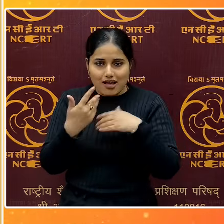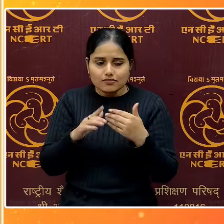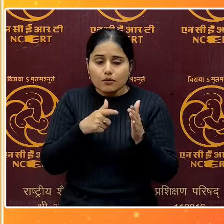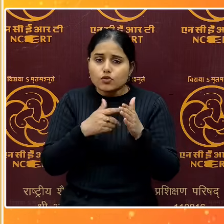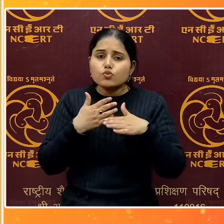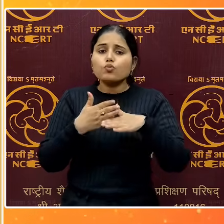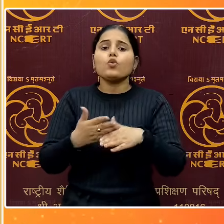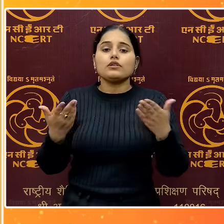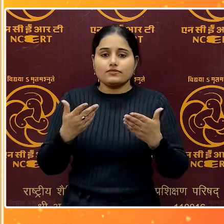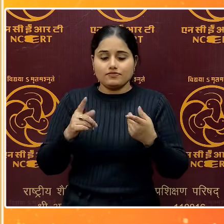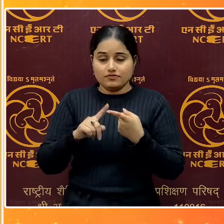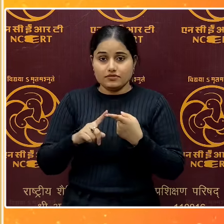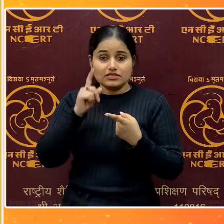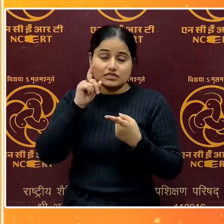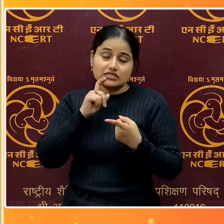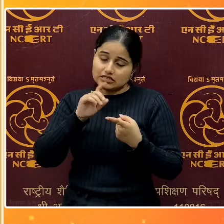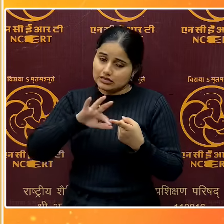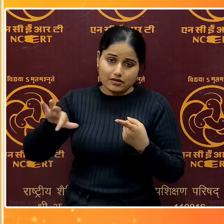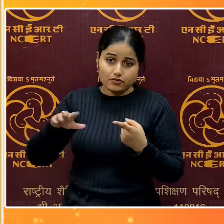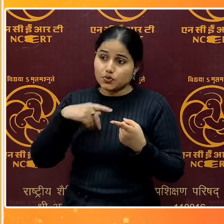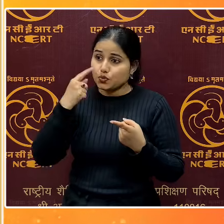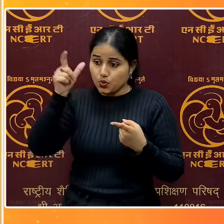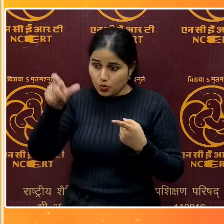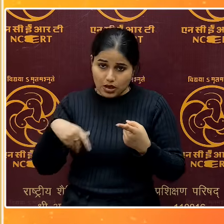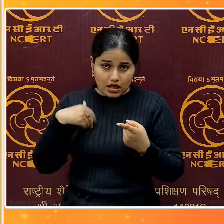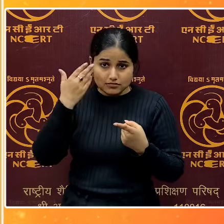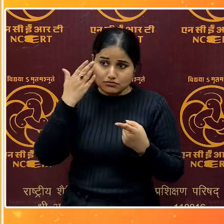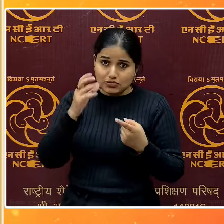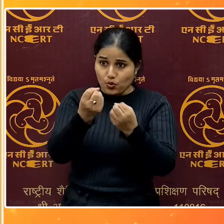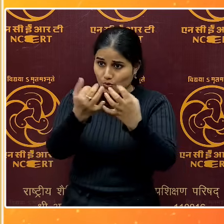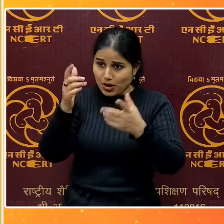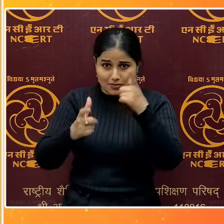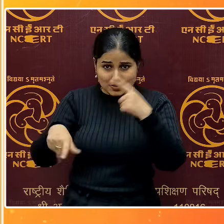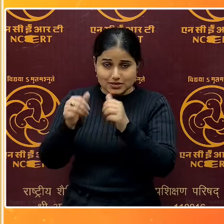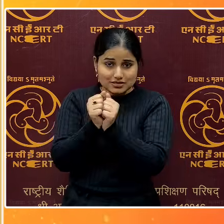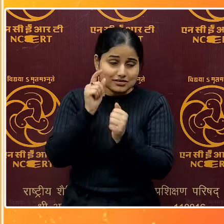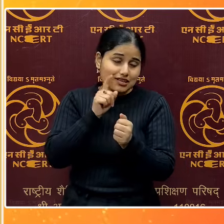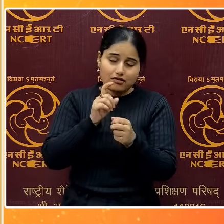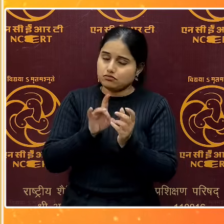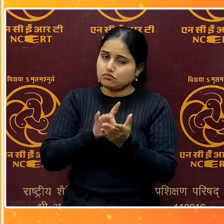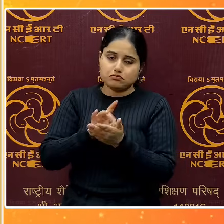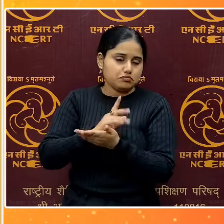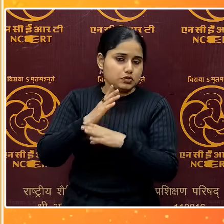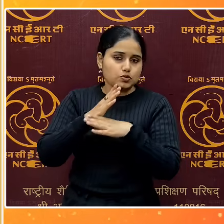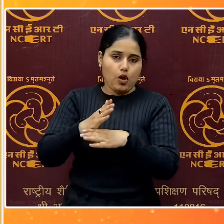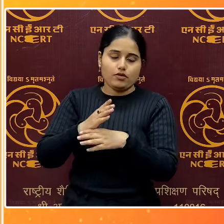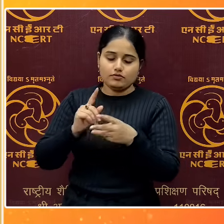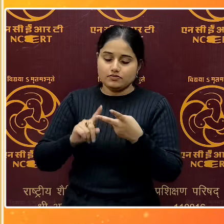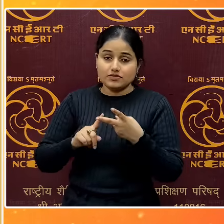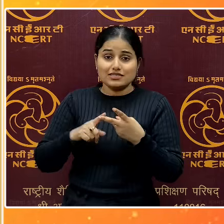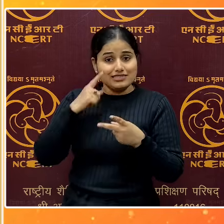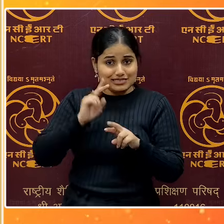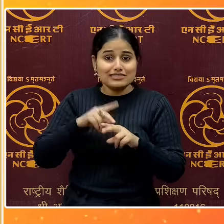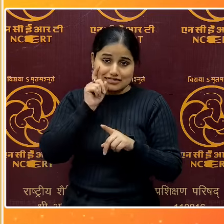वेज क्या हैं? Avoid sex with unknown partners or multiple partners. Number 2, always try to use condoms